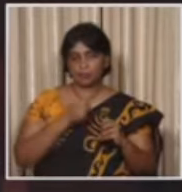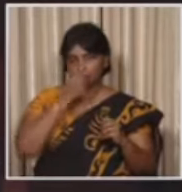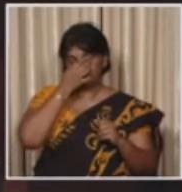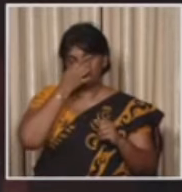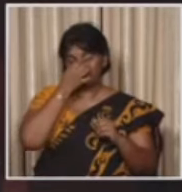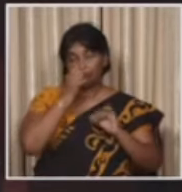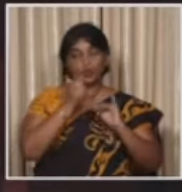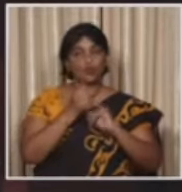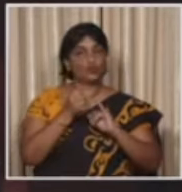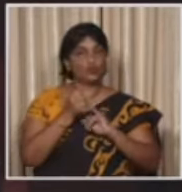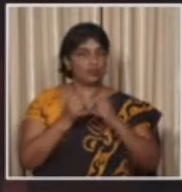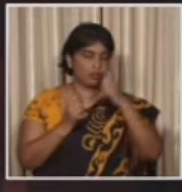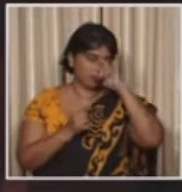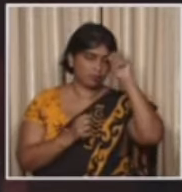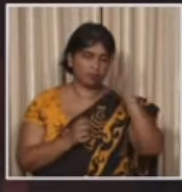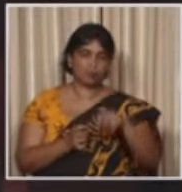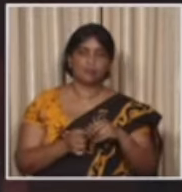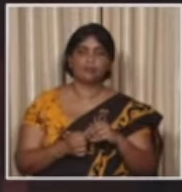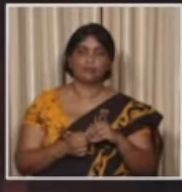සුසන්ත ලියනාරච්චි මැතිතුමා,